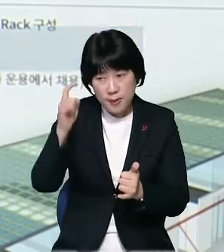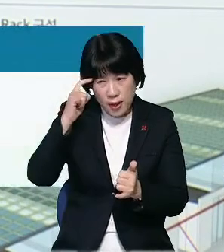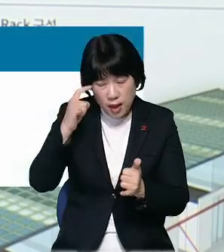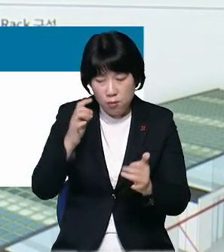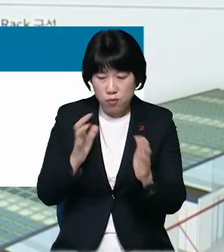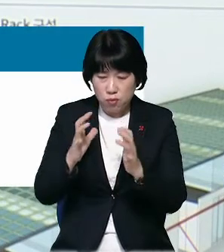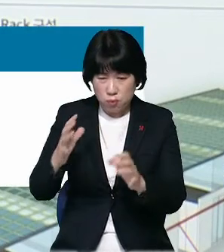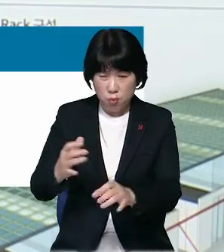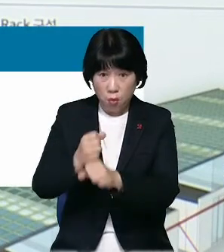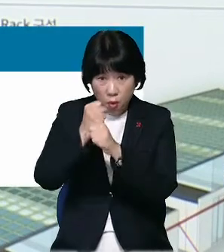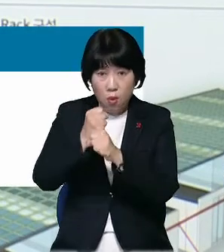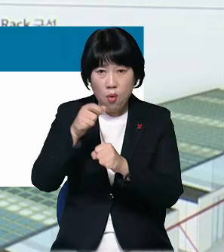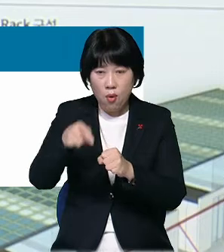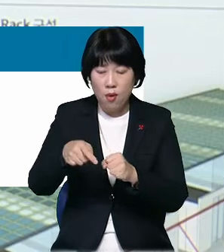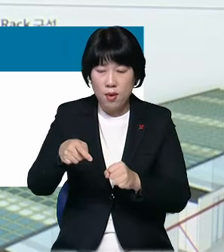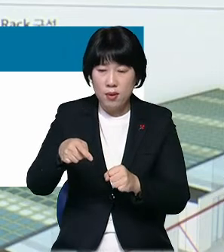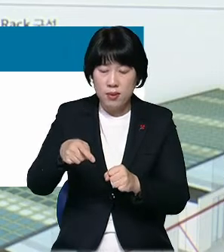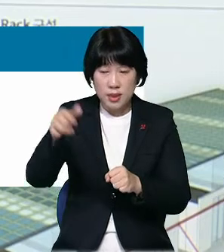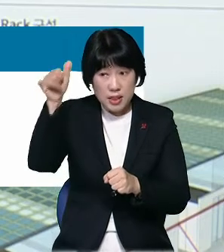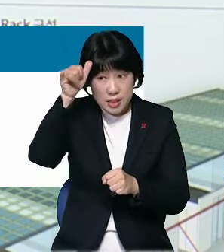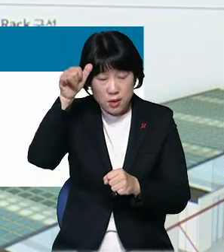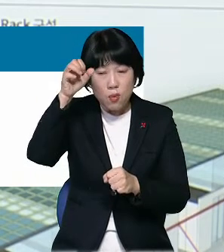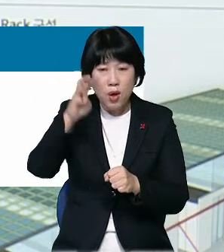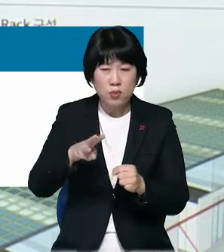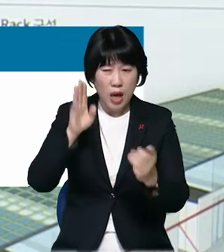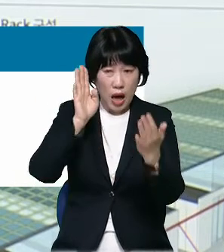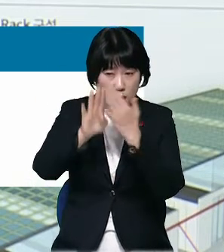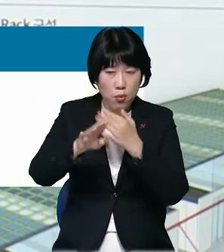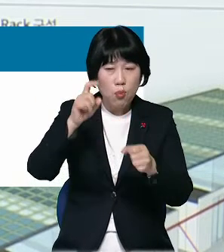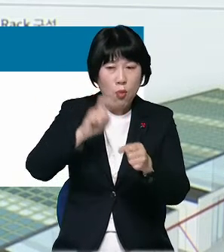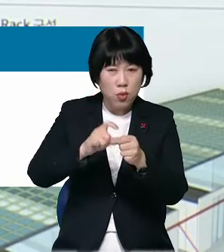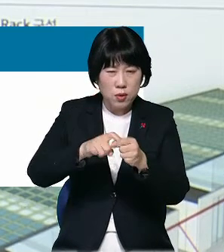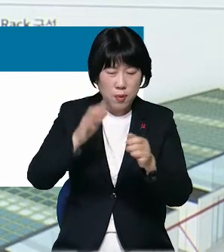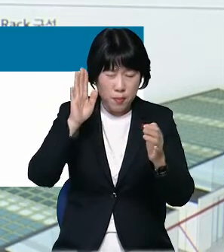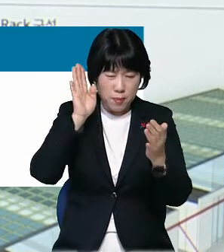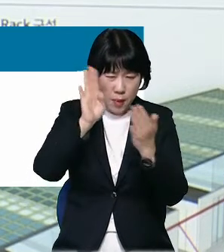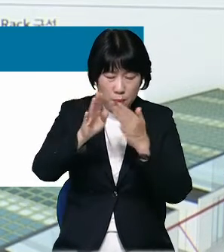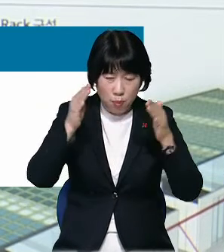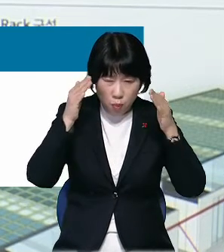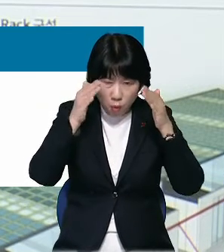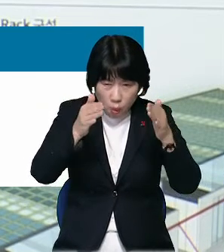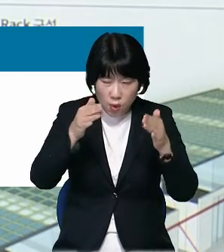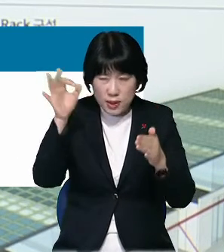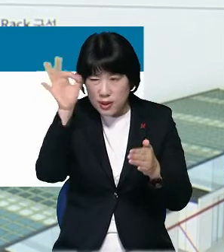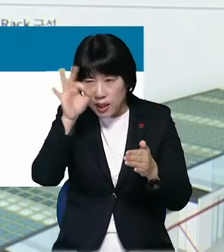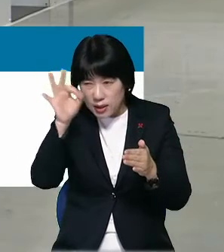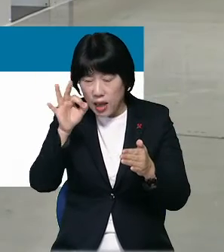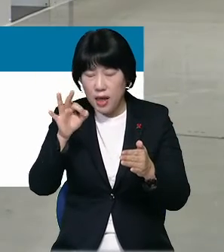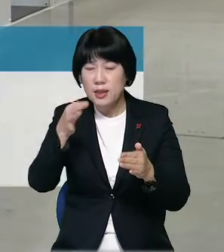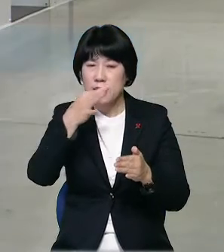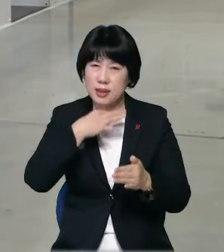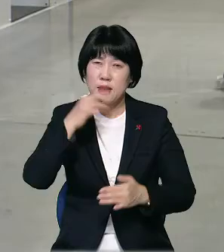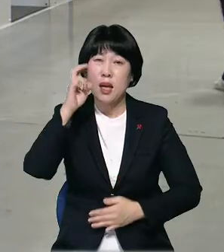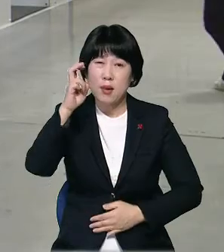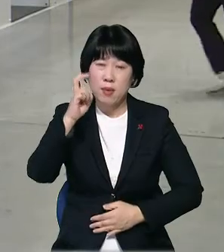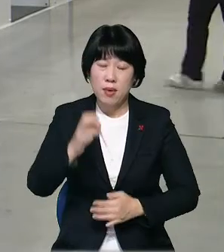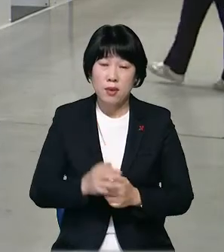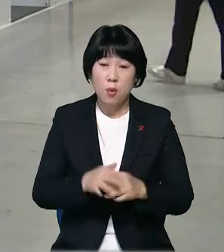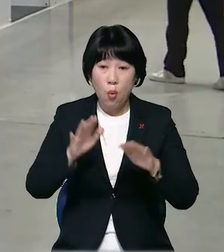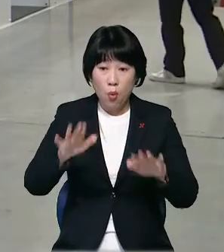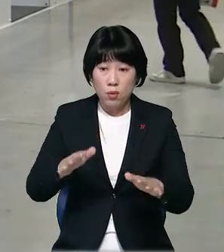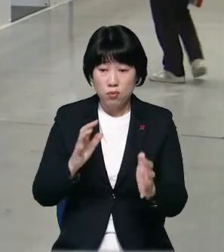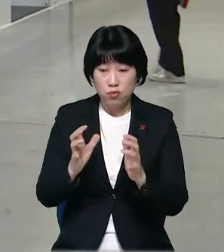모아서 인공지능 광주의 추진 방향을 찾아가는 데 굉장히 도움이 될 거라고 생각합니다.